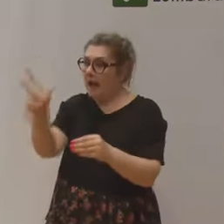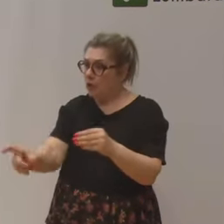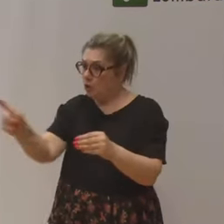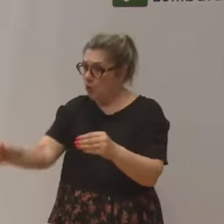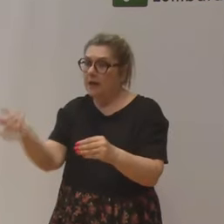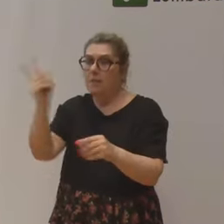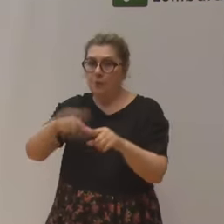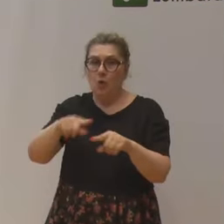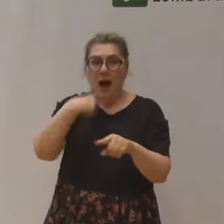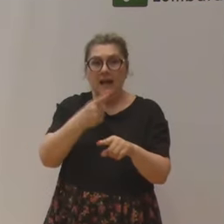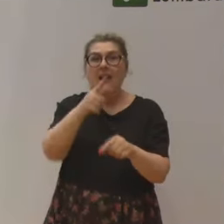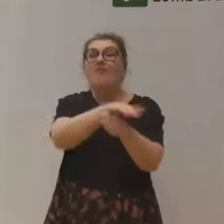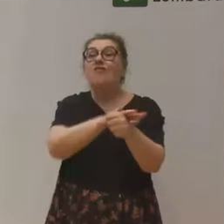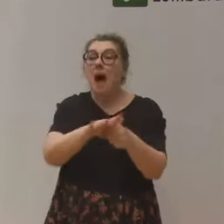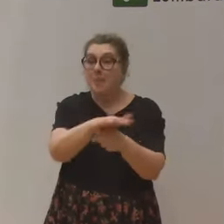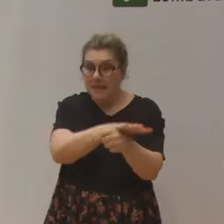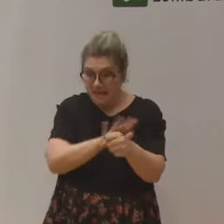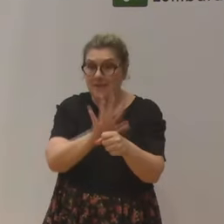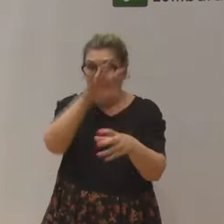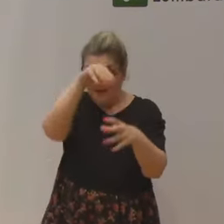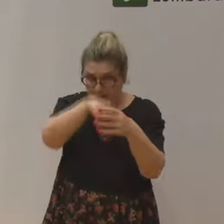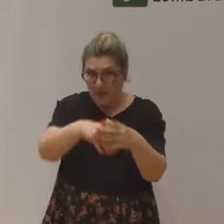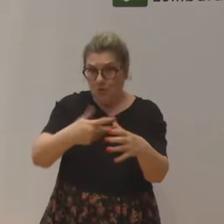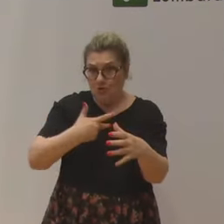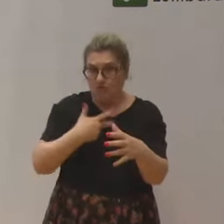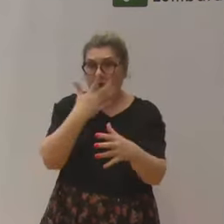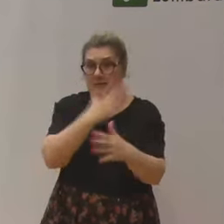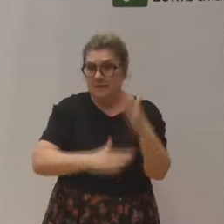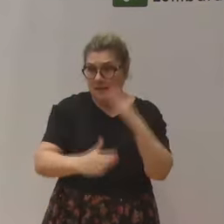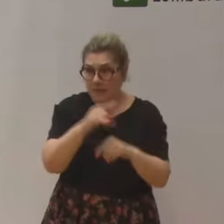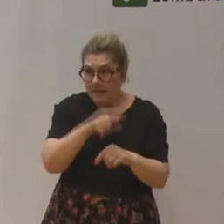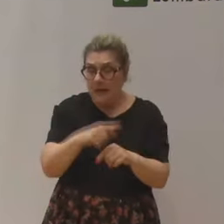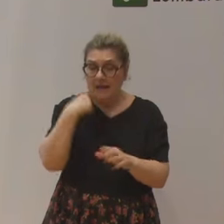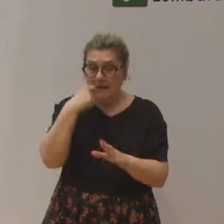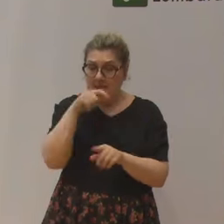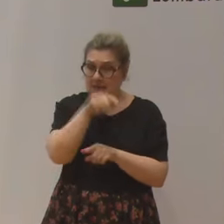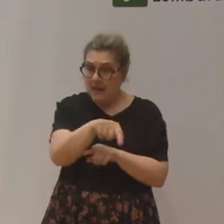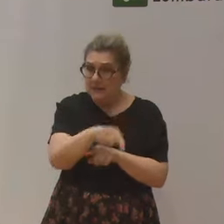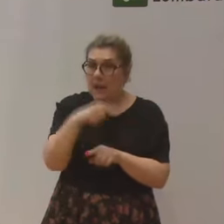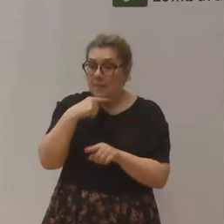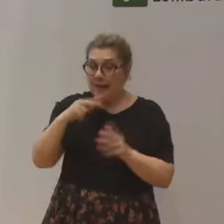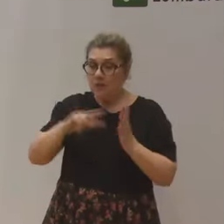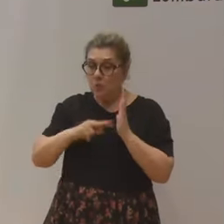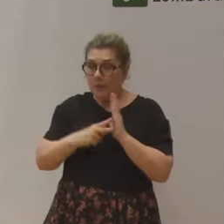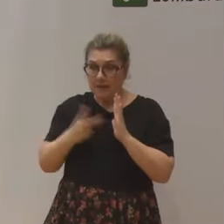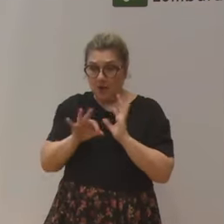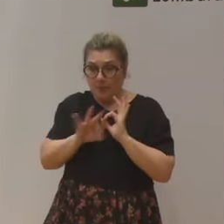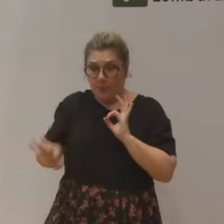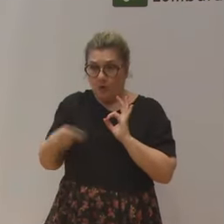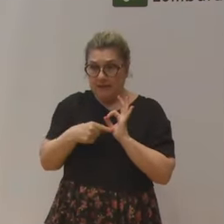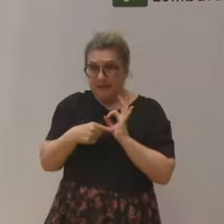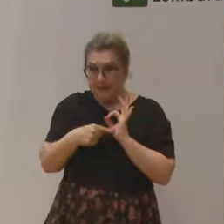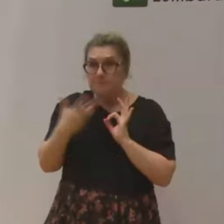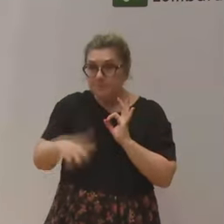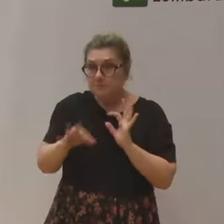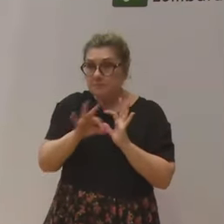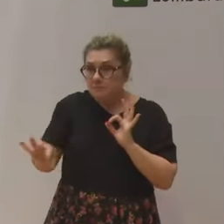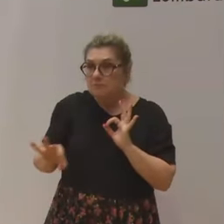confronti anche delle famiglie, delle persone direttamente interessate, per fare in modo che questi strumenti, una volta che vengono